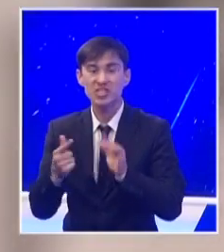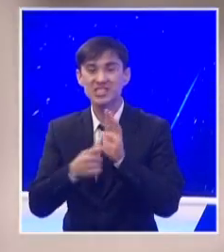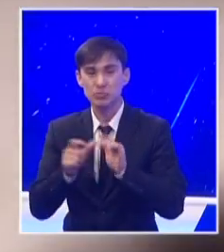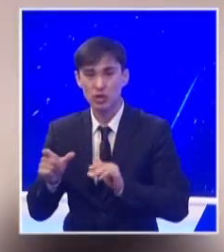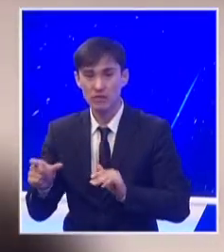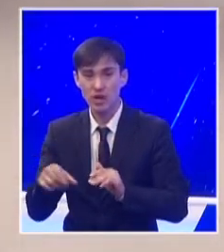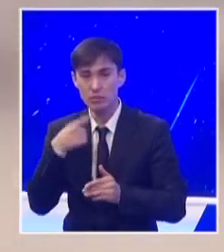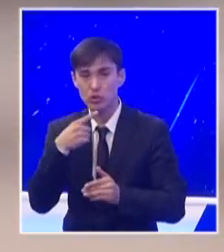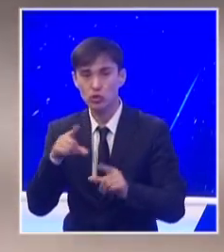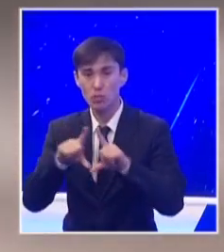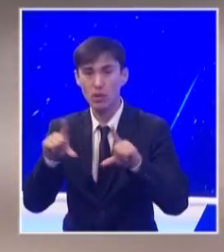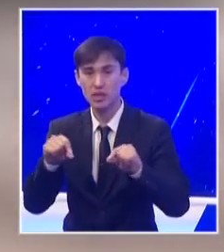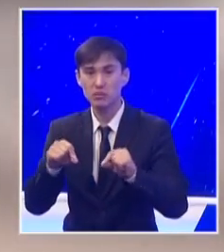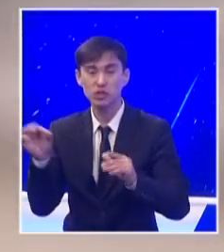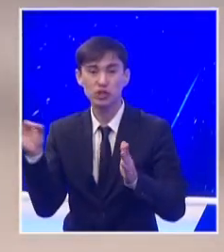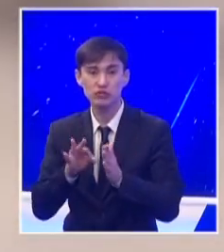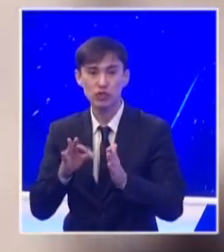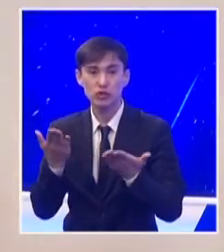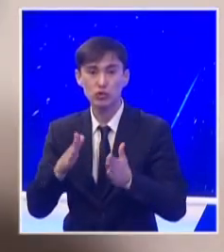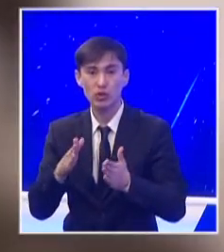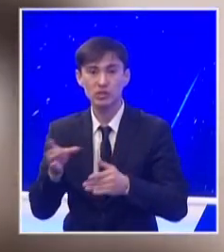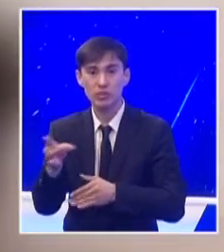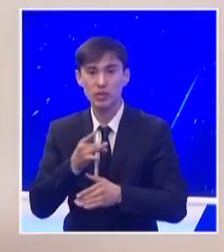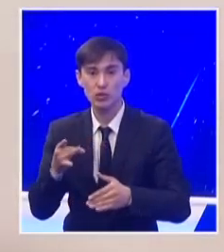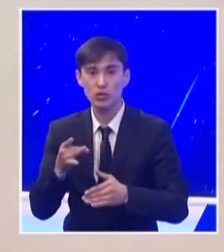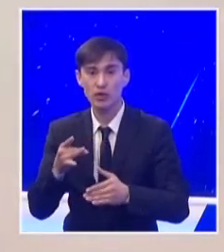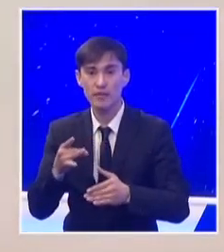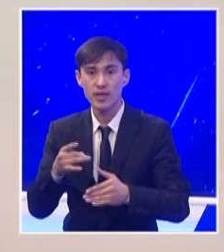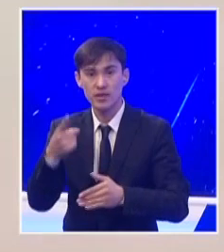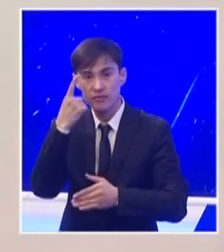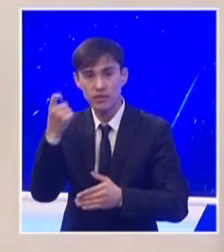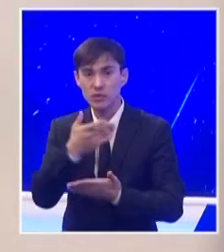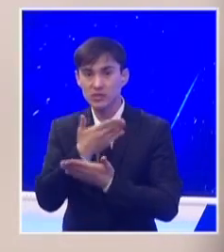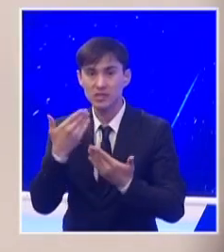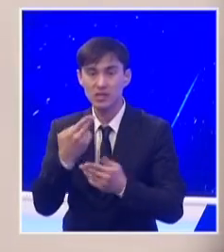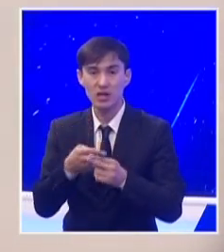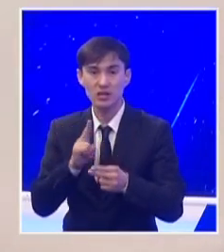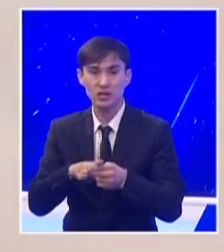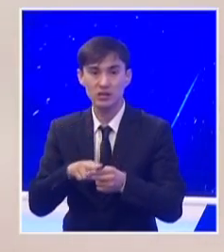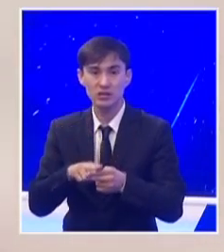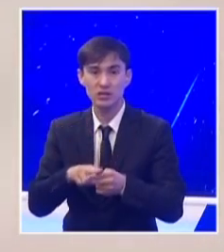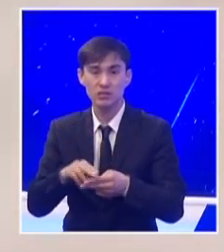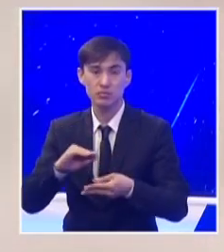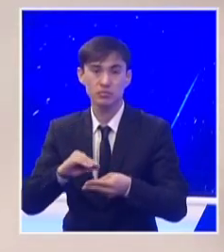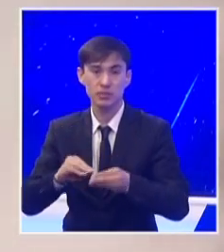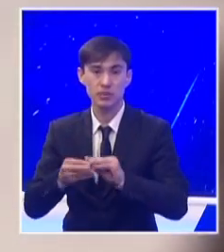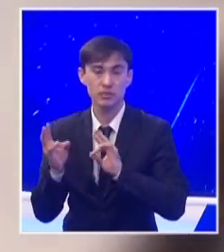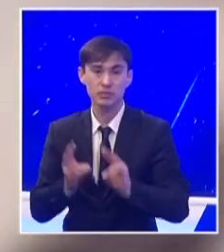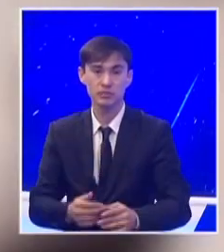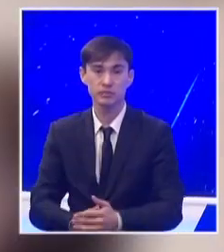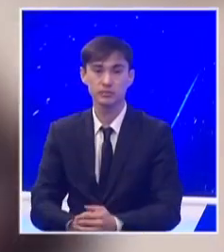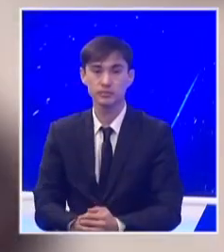человек. Отметим, что в департаменте по чрезвычайным ситуациям региона не владеют информацией о данном инциденте.